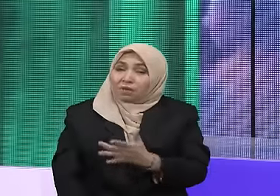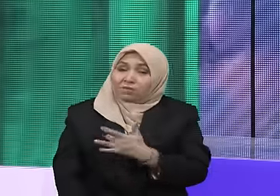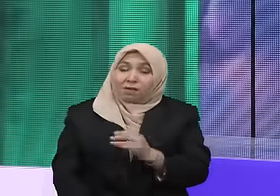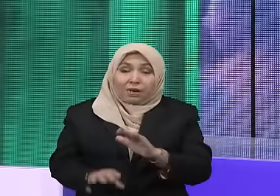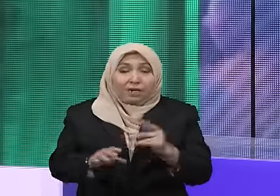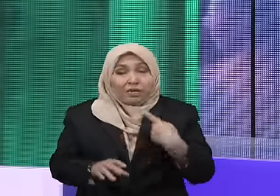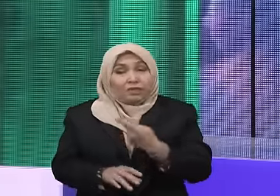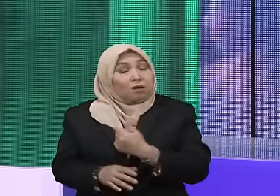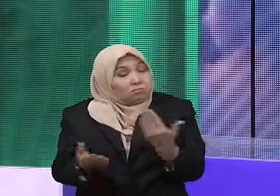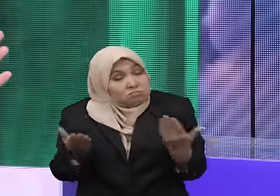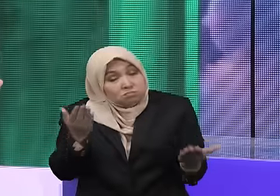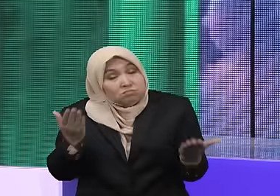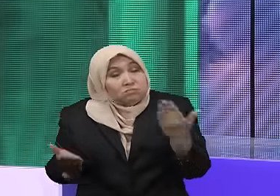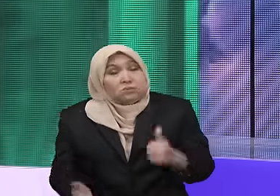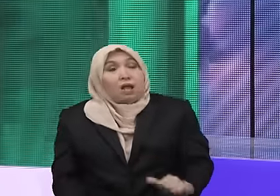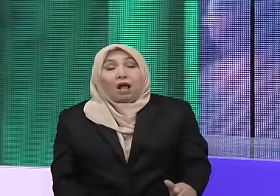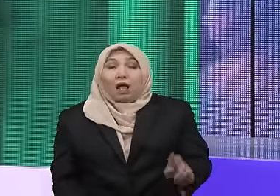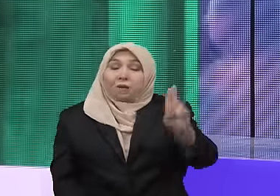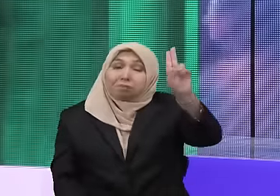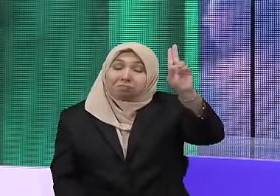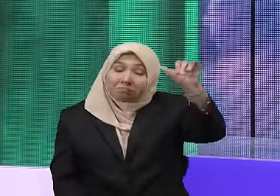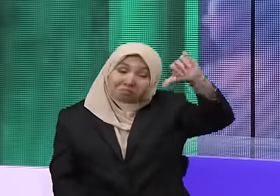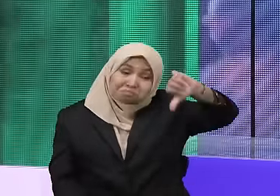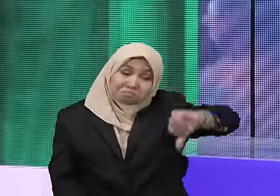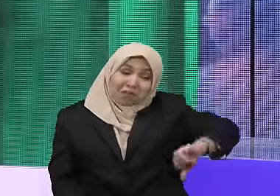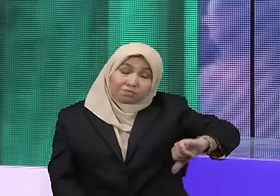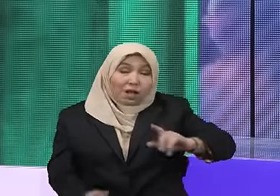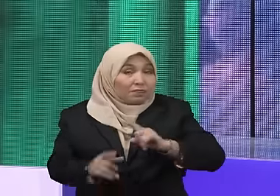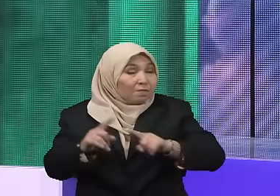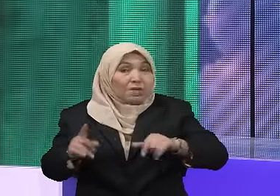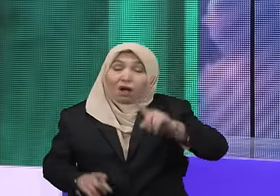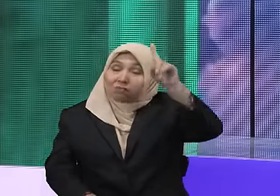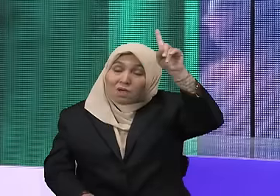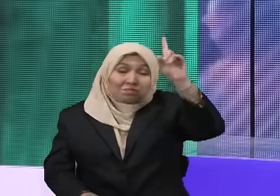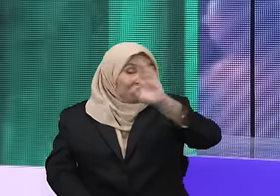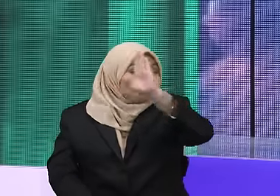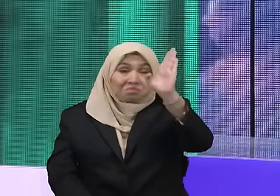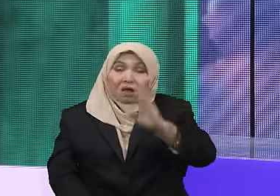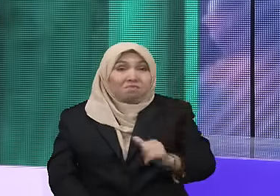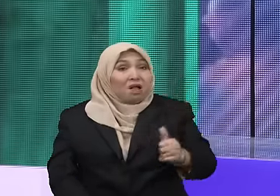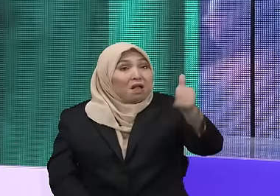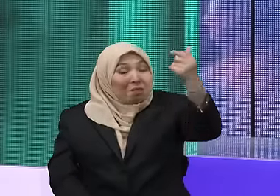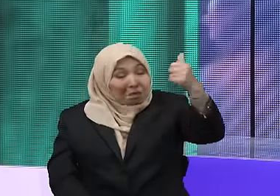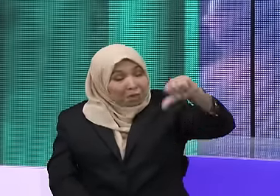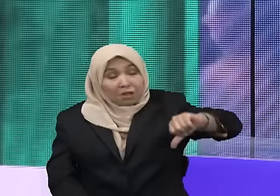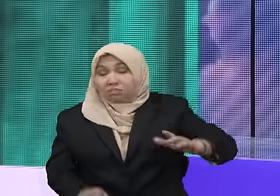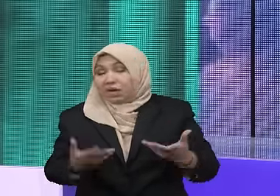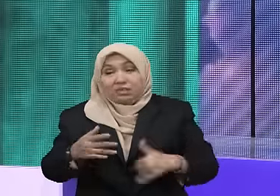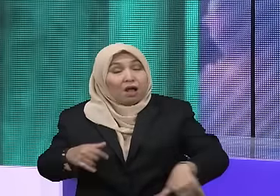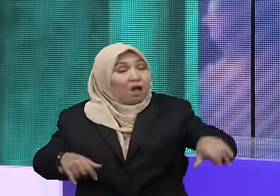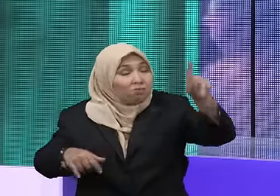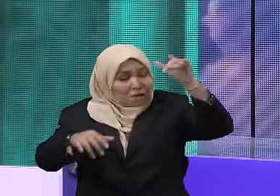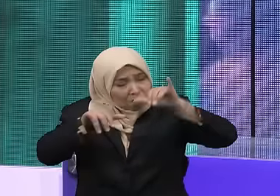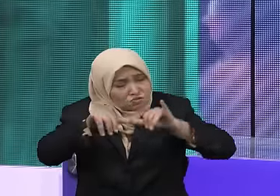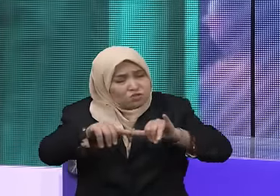bahawa kita mungkin up and down sebenarnya, tetapi Allah tidak pernah up and down. Kalau kita bercakap tentang Allah ini penuh rahmah. Rahmah Allah ni